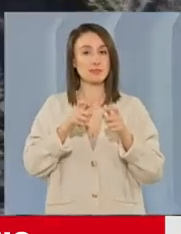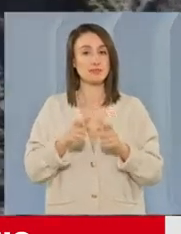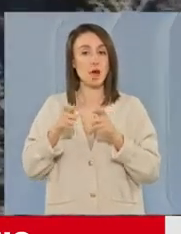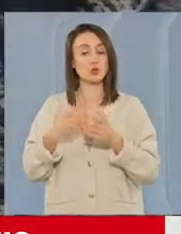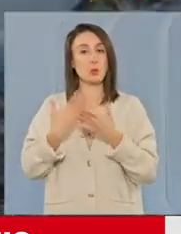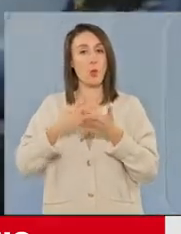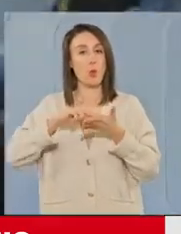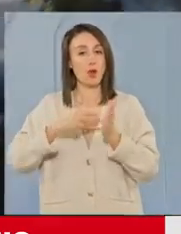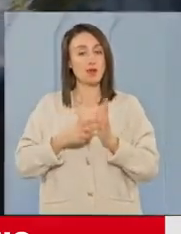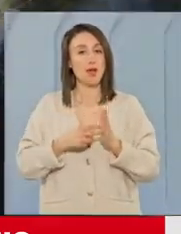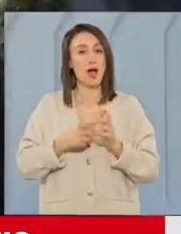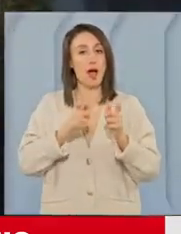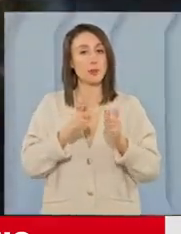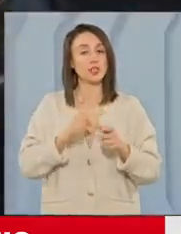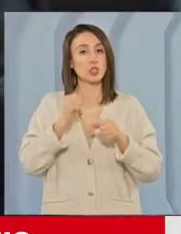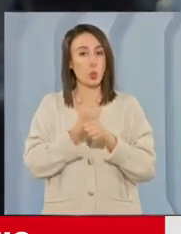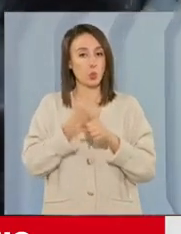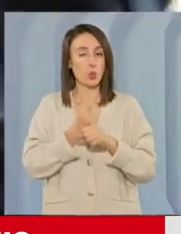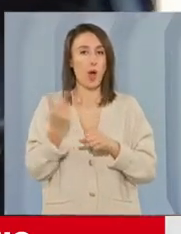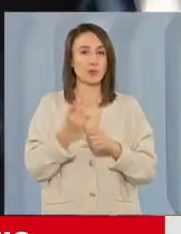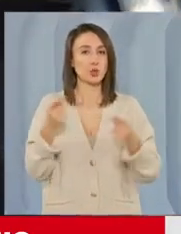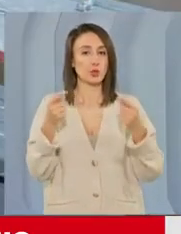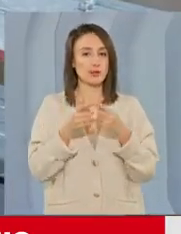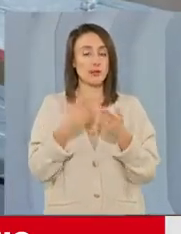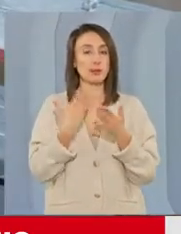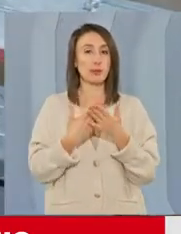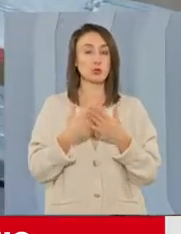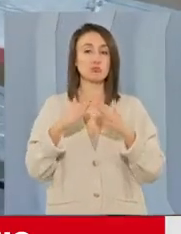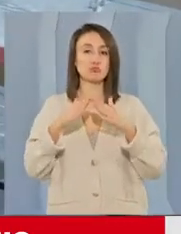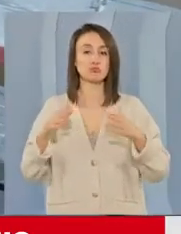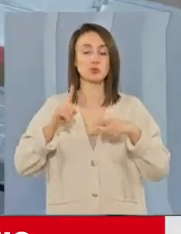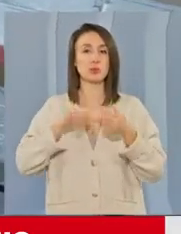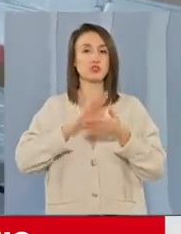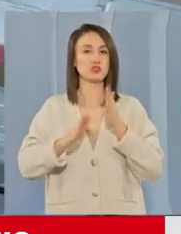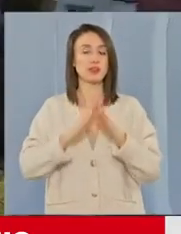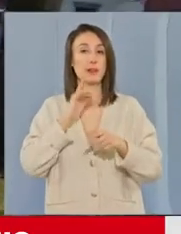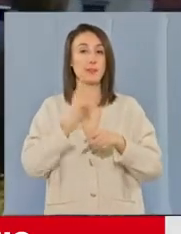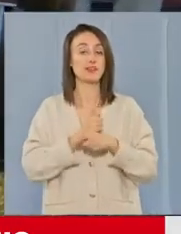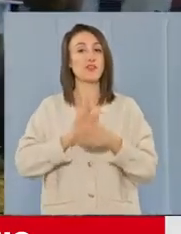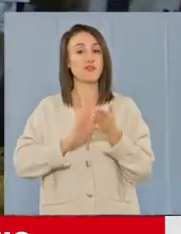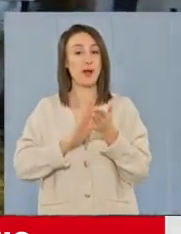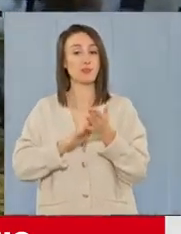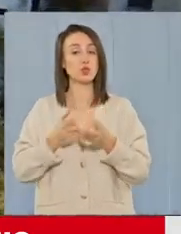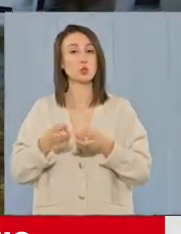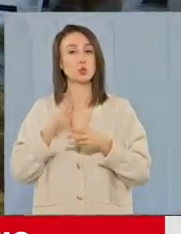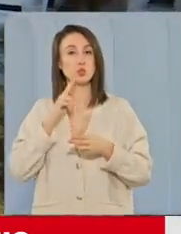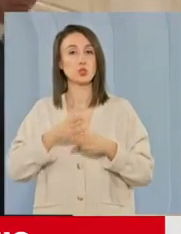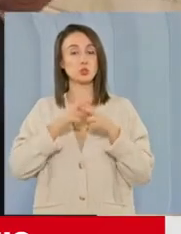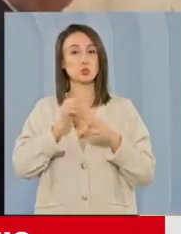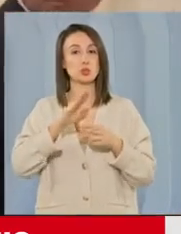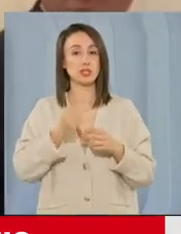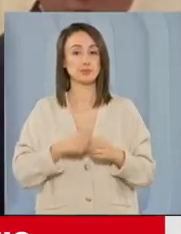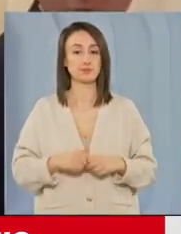pentru organizarea cabinetului de lucru, ambele cu destinația de reședință după încetarea mandatului, fapt susținut și de Nicolae